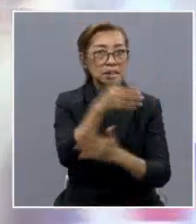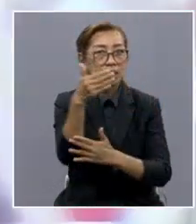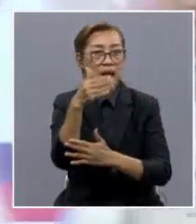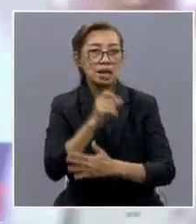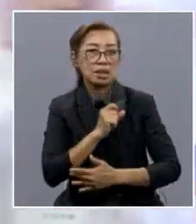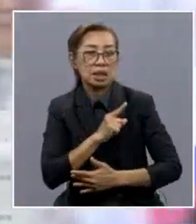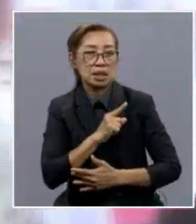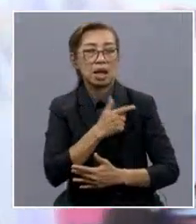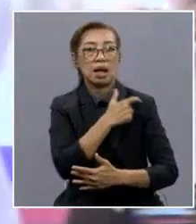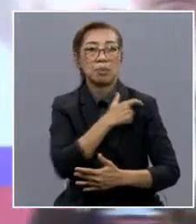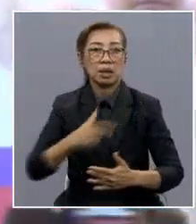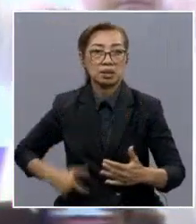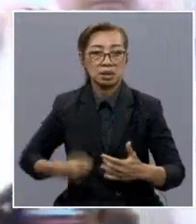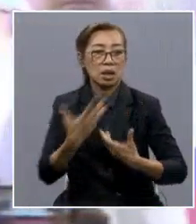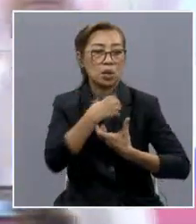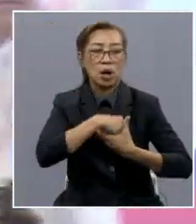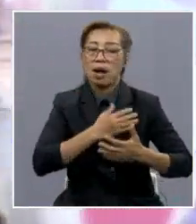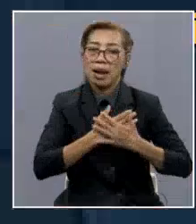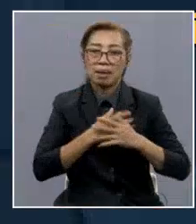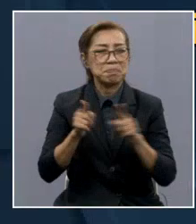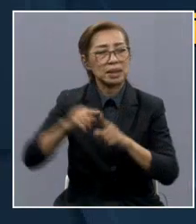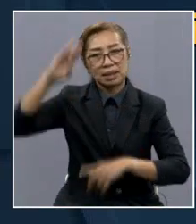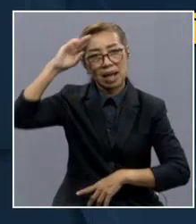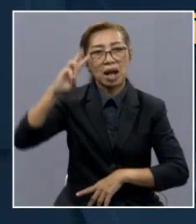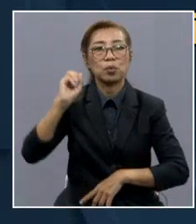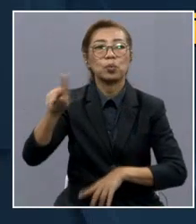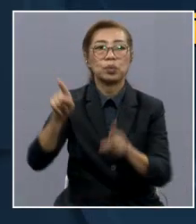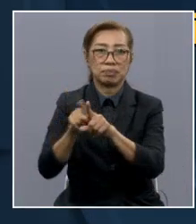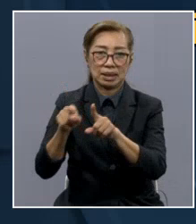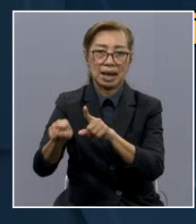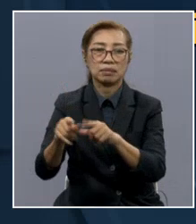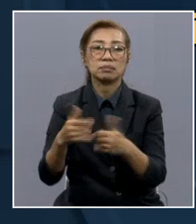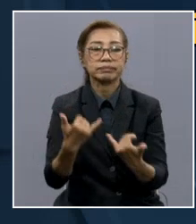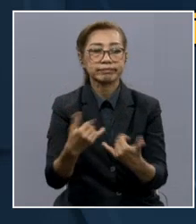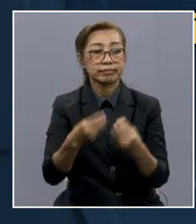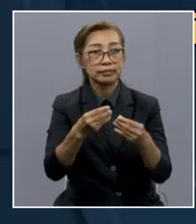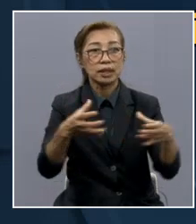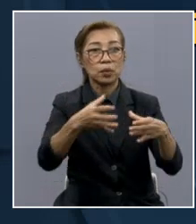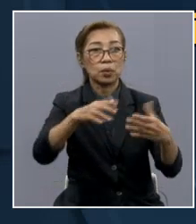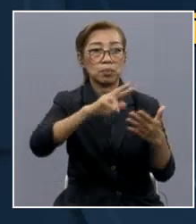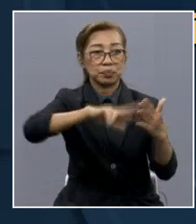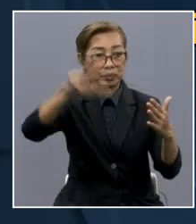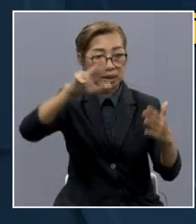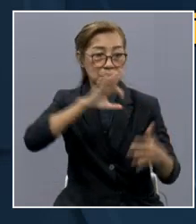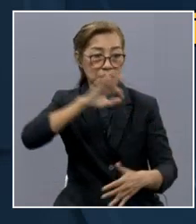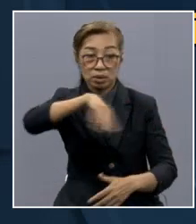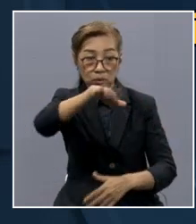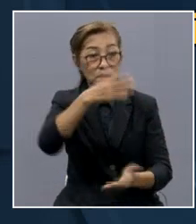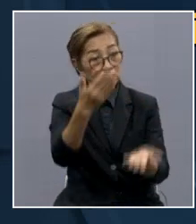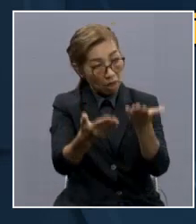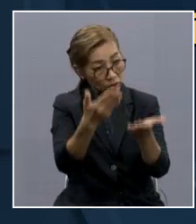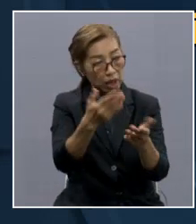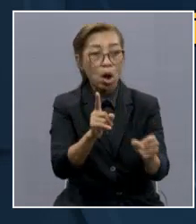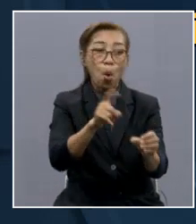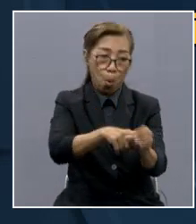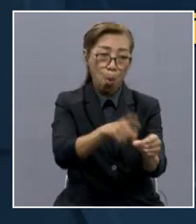ตริย์ไม่ต่างจากพลเอกวิทย์ด้วยตอนนี้เองเนี่ยก็ให้อิสระของสมาชิกภายในพรรคนะครับว่าจะอยู่ในพรรคนี้ต่